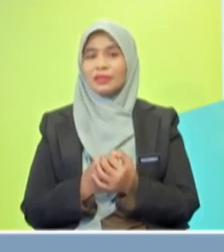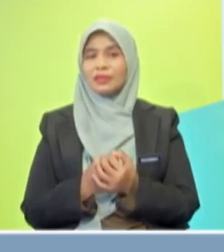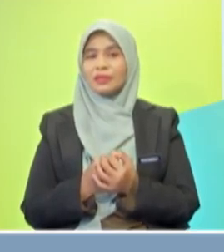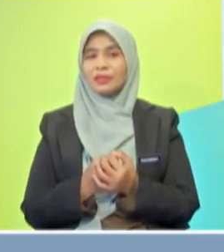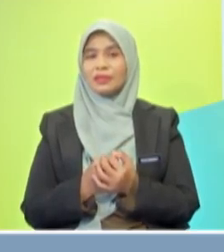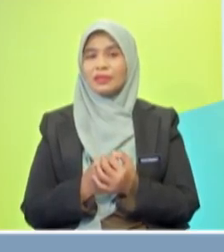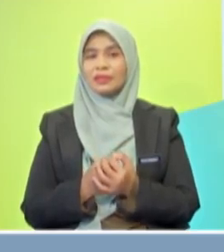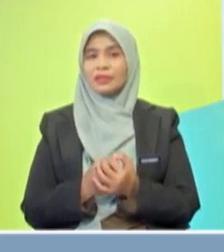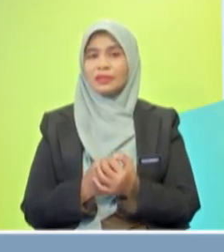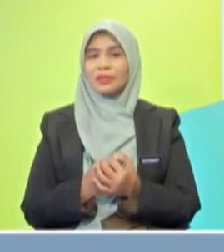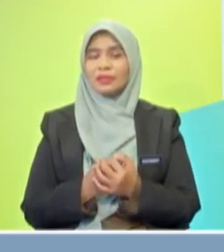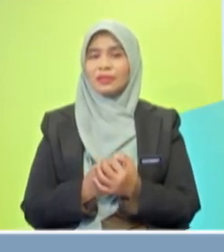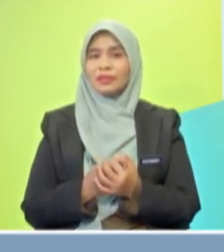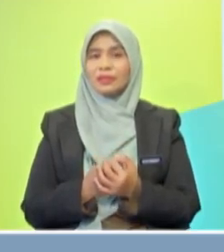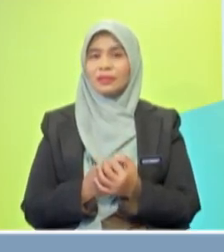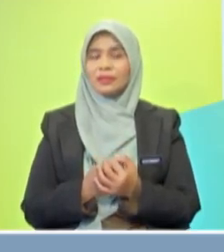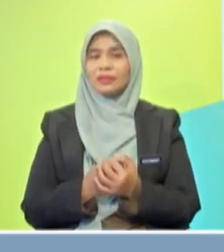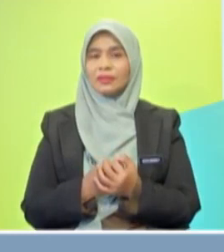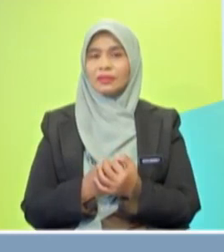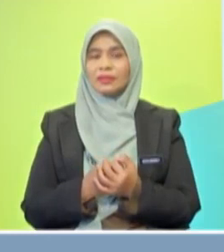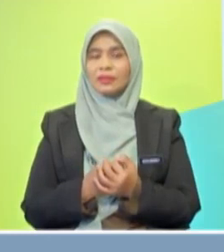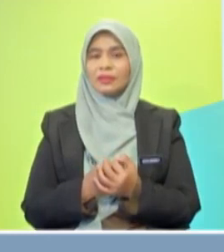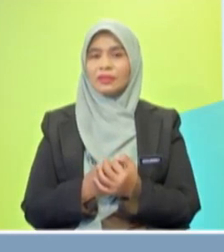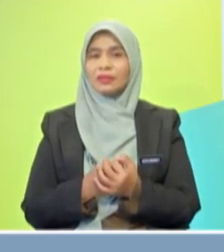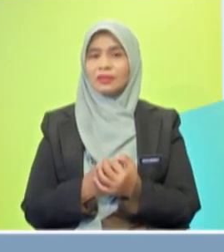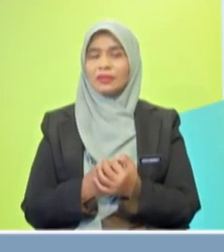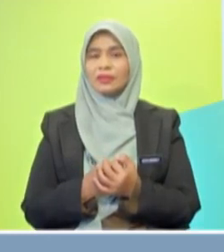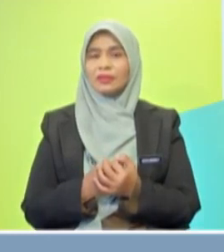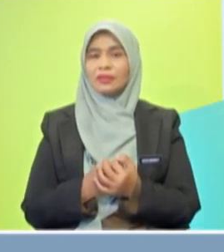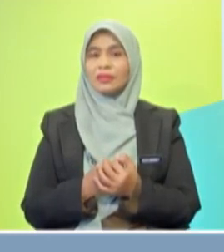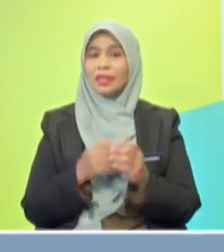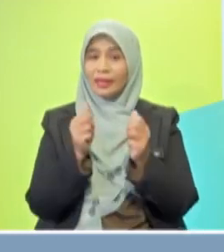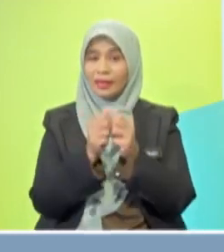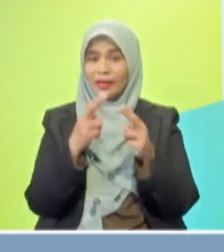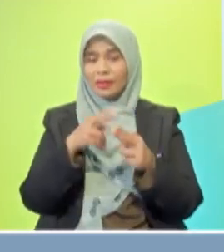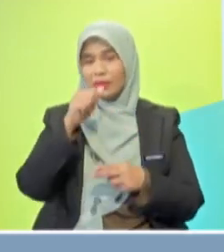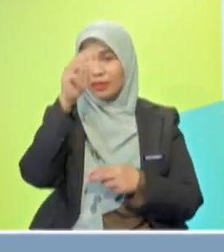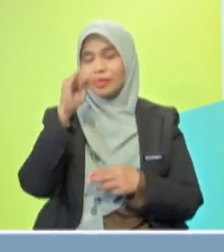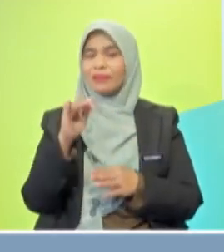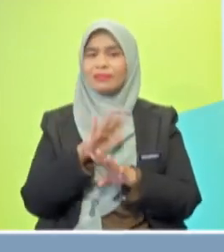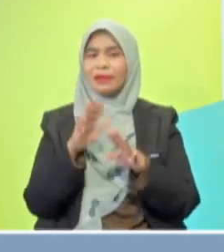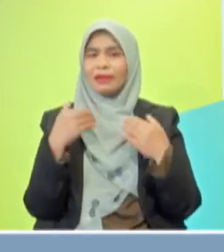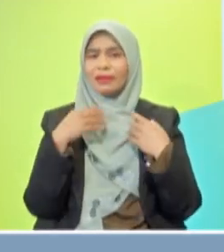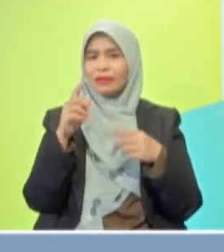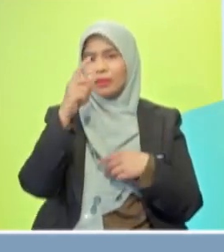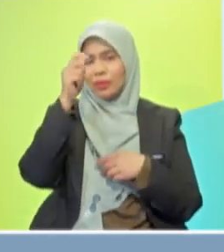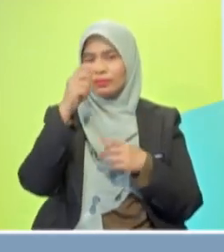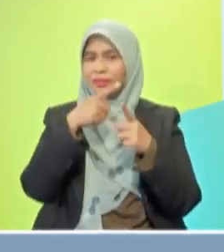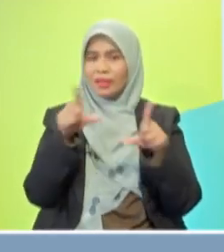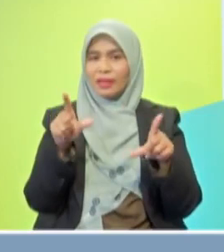La ilaha illahu. Kita mati. Okey, dengan nama Allah yang tiada Tuhan